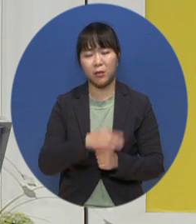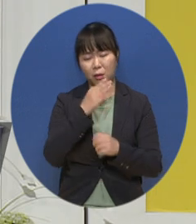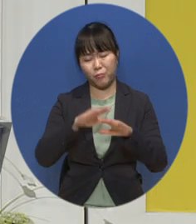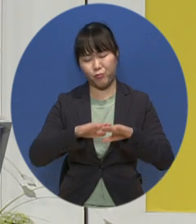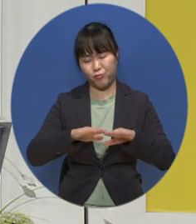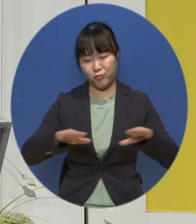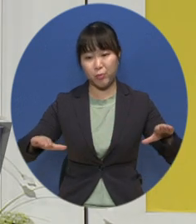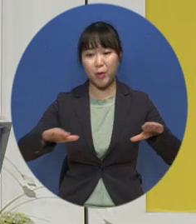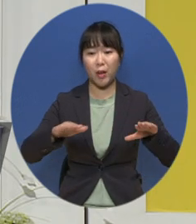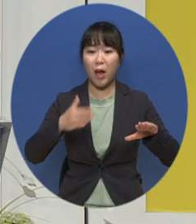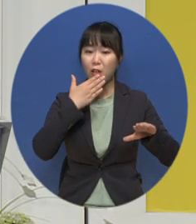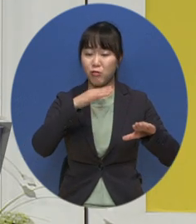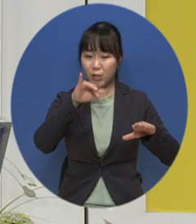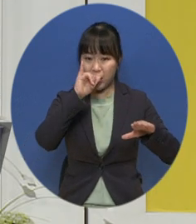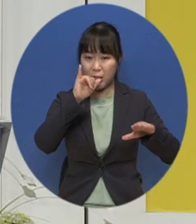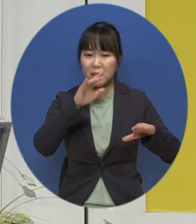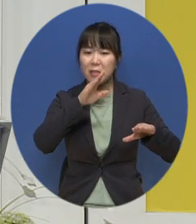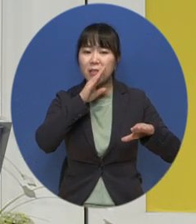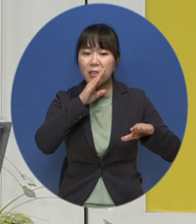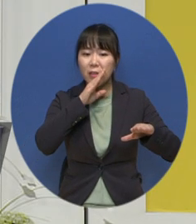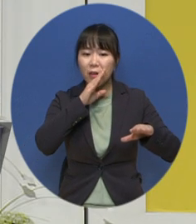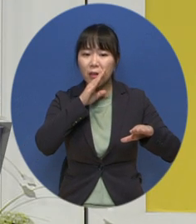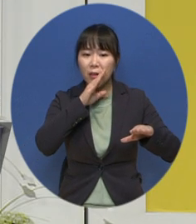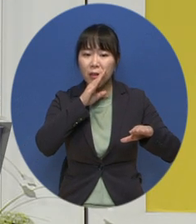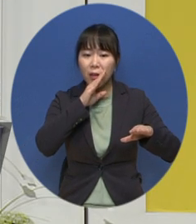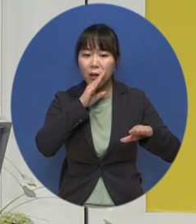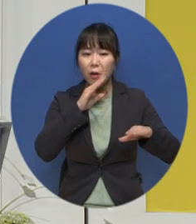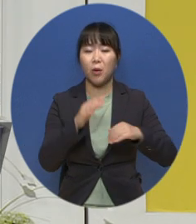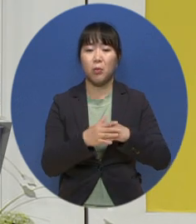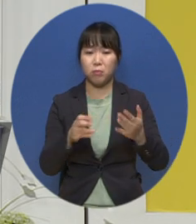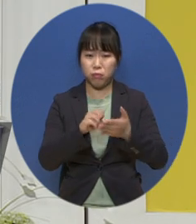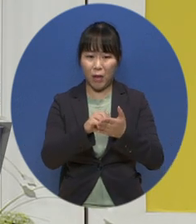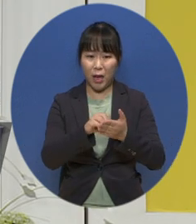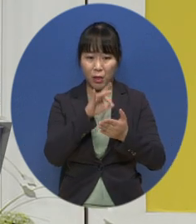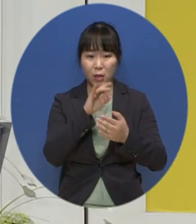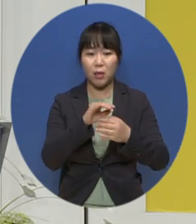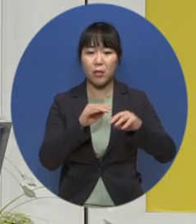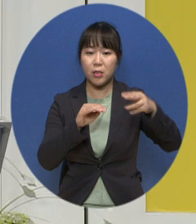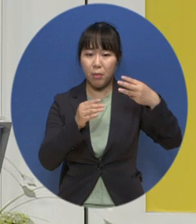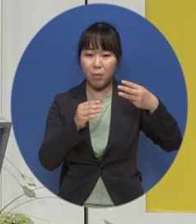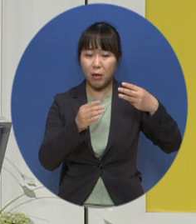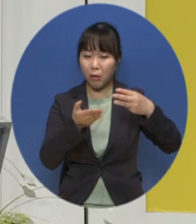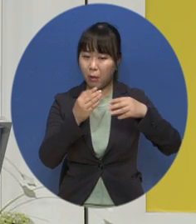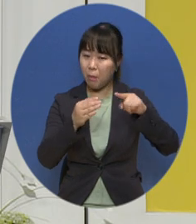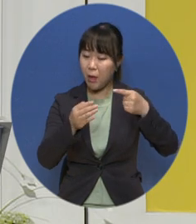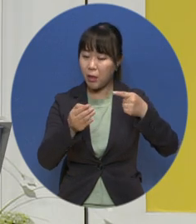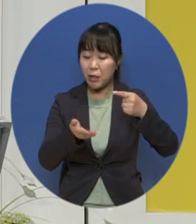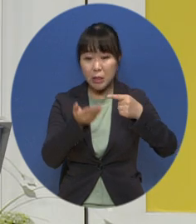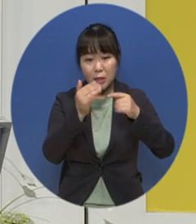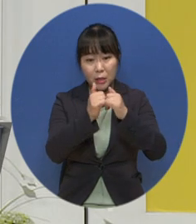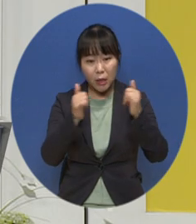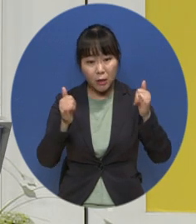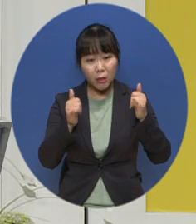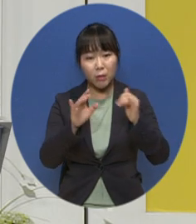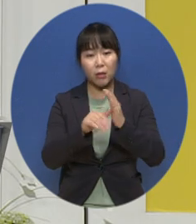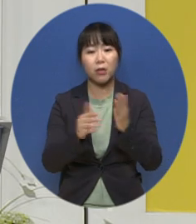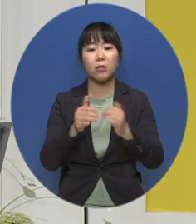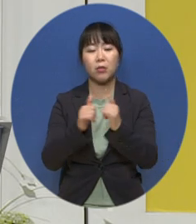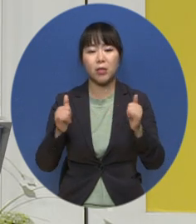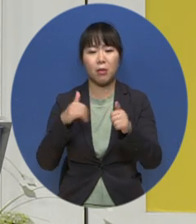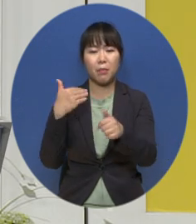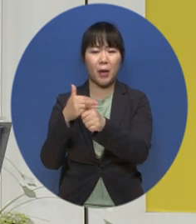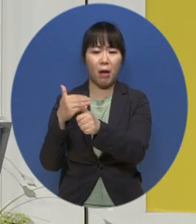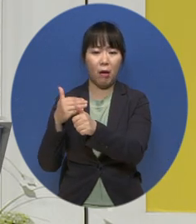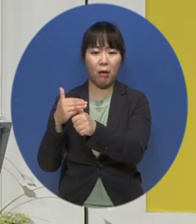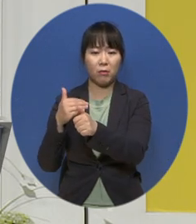있도록 정말 직장이 안 떨어지더라구요 나 지금 300 인가 뭐 100m 이상 된다 이 원하는 걸로 그 걸로 인들을 해적